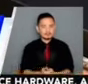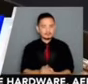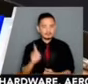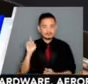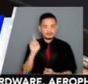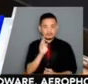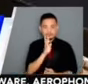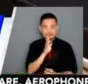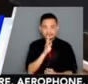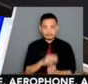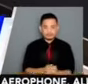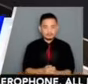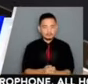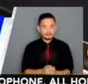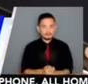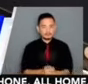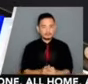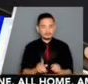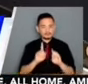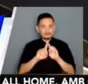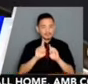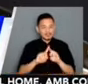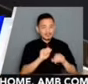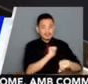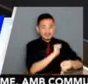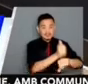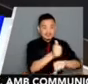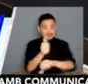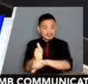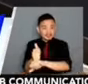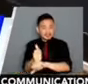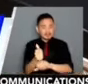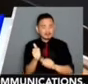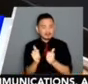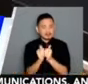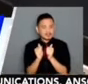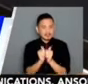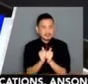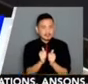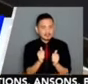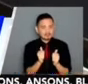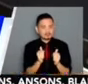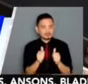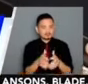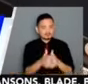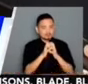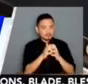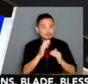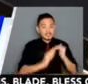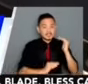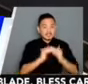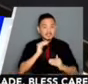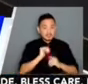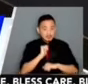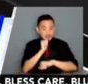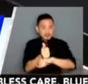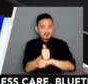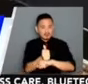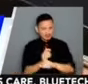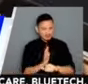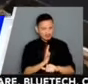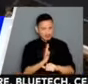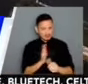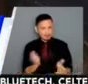utilities na gustong mag reinforce ng infrastructure nila uunahin namin iyung mga capex